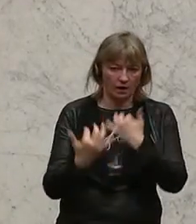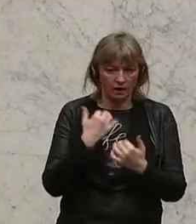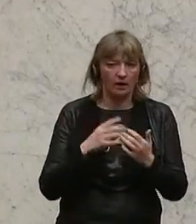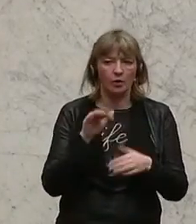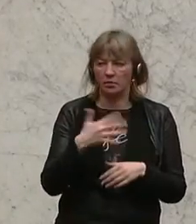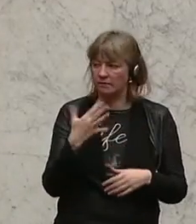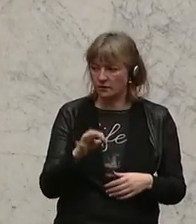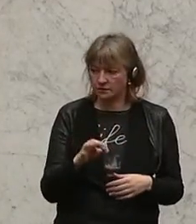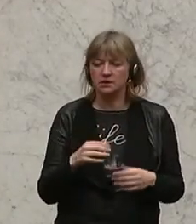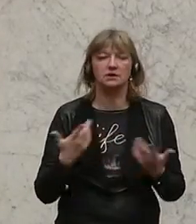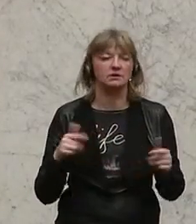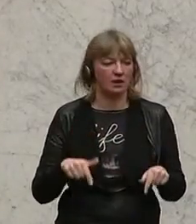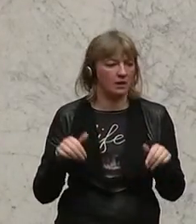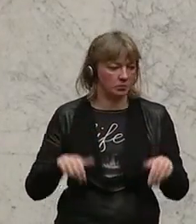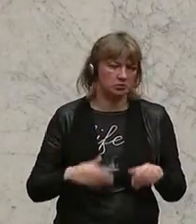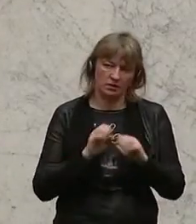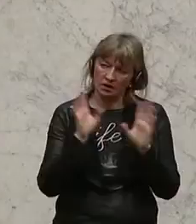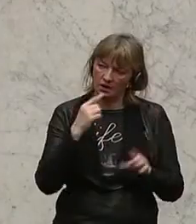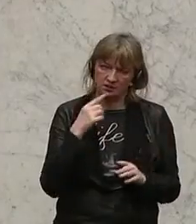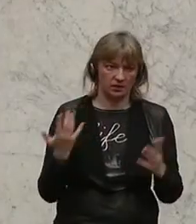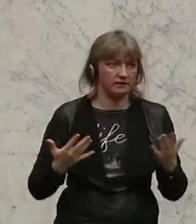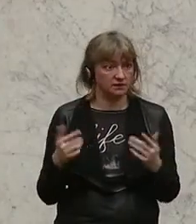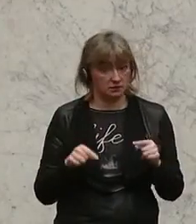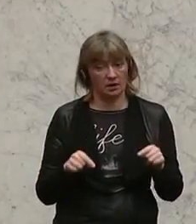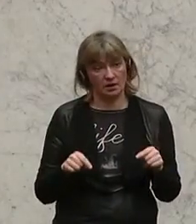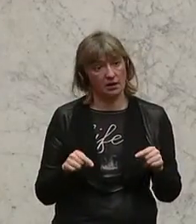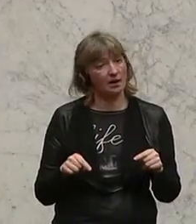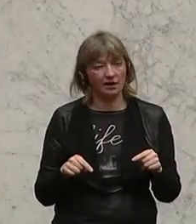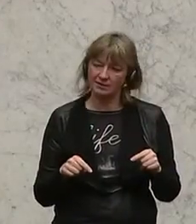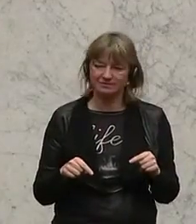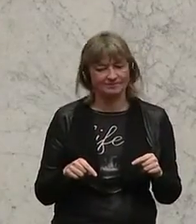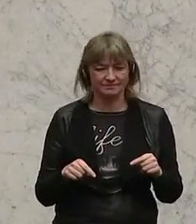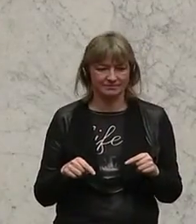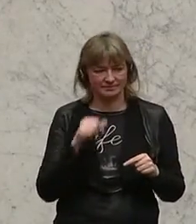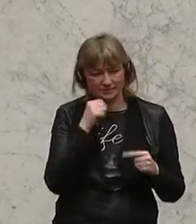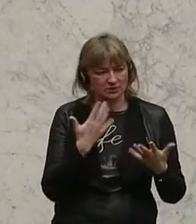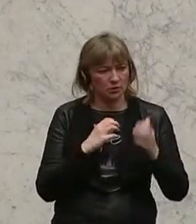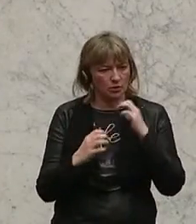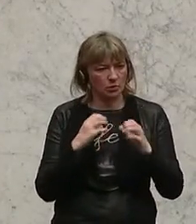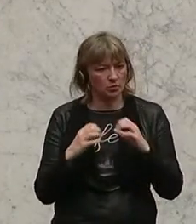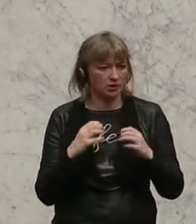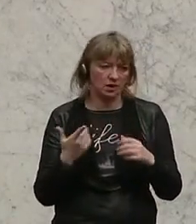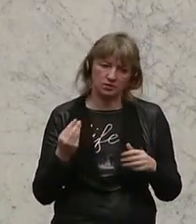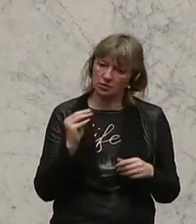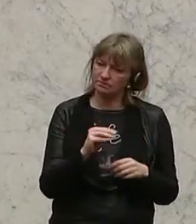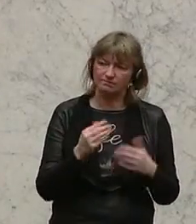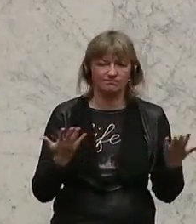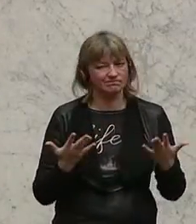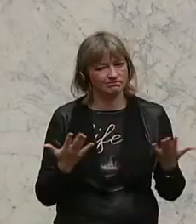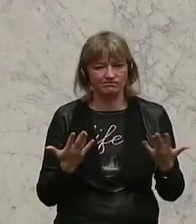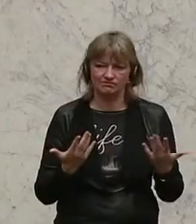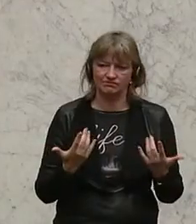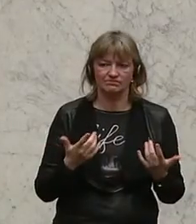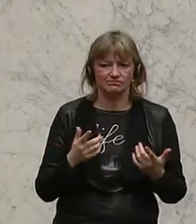50. Und hier, glaube ich, muss man etwas klarstellen. Da ist einiges nicht so in der Kommunikation angekommen, wie es